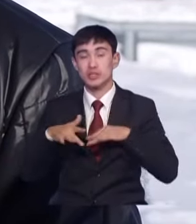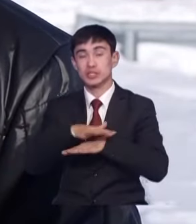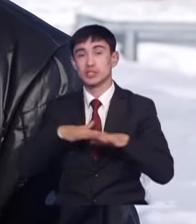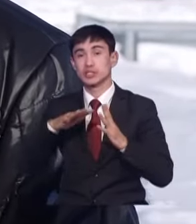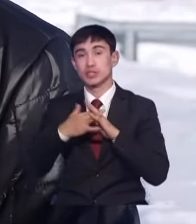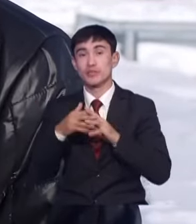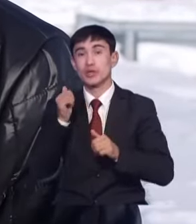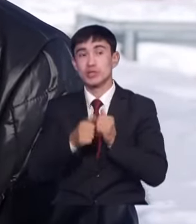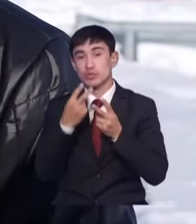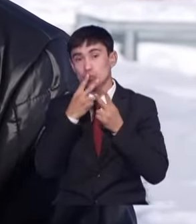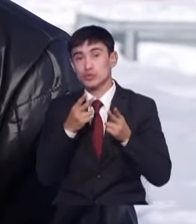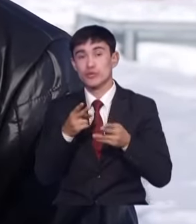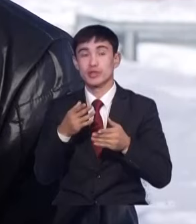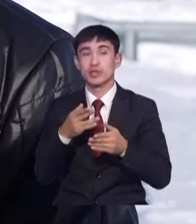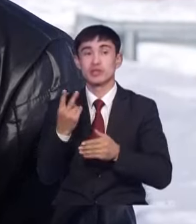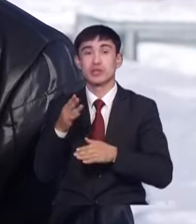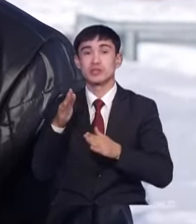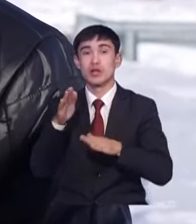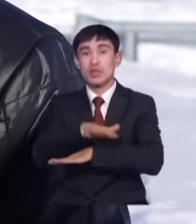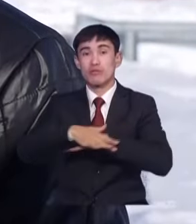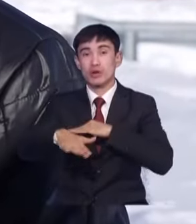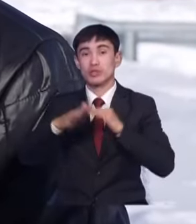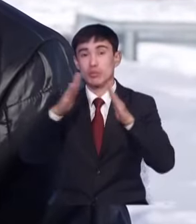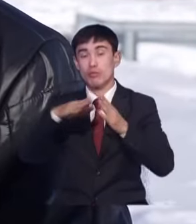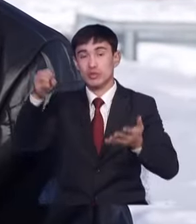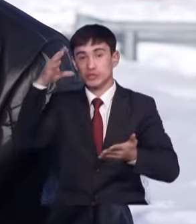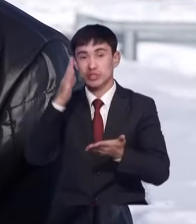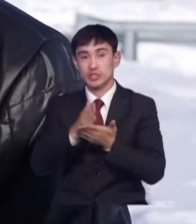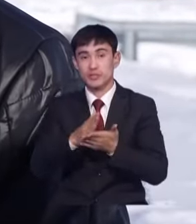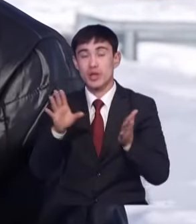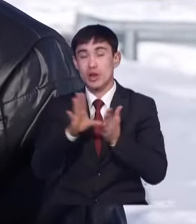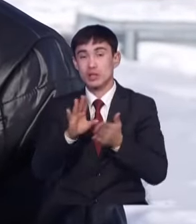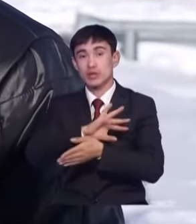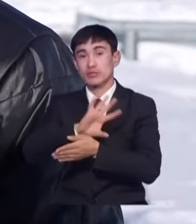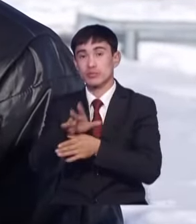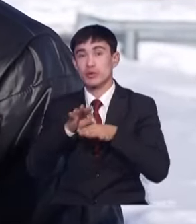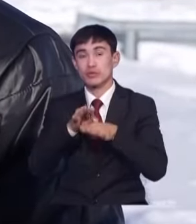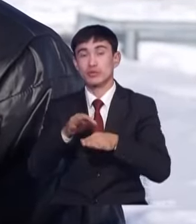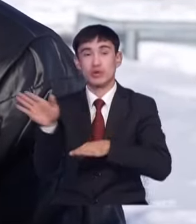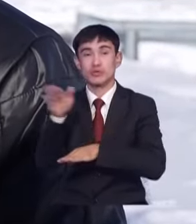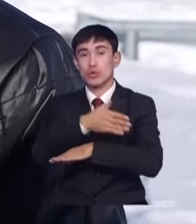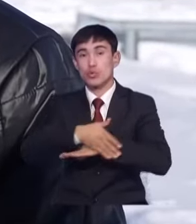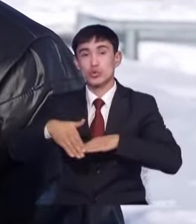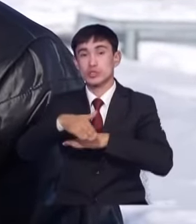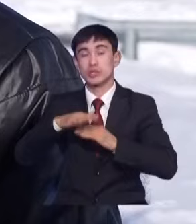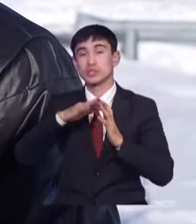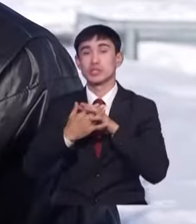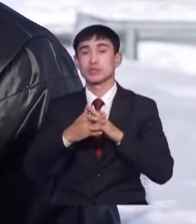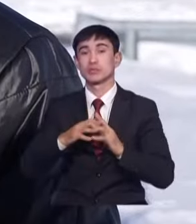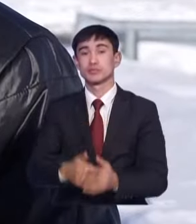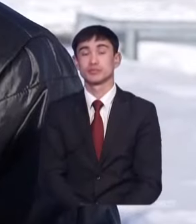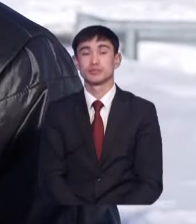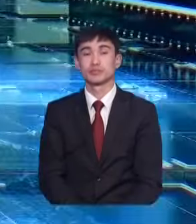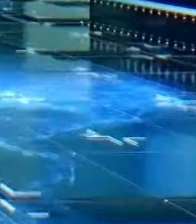улицу каждый проулок и даже дворы домов освещены хочу отметить что электрификация будет проведена на всех улицах сельского округа